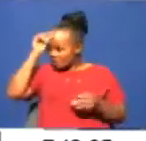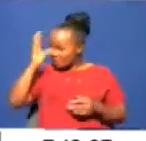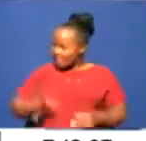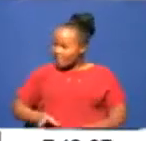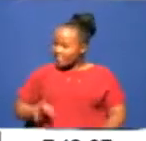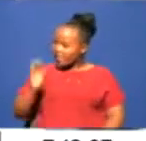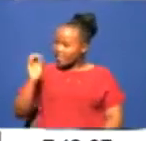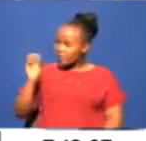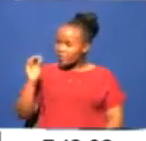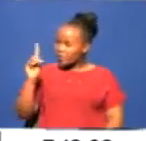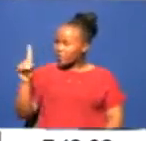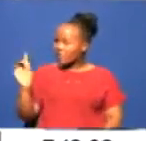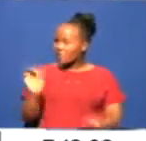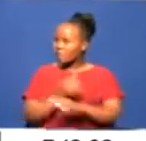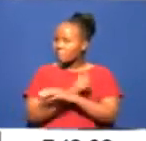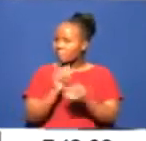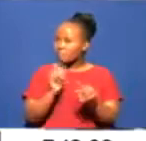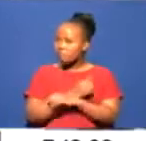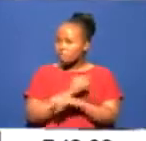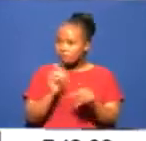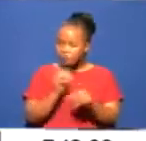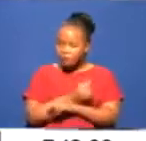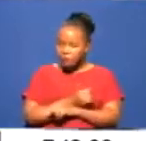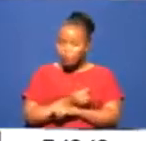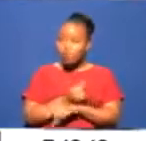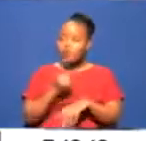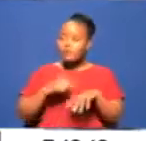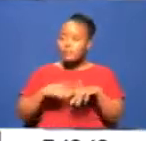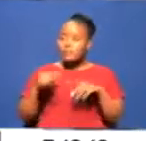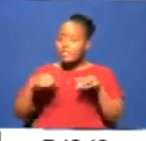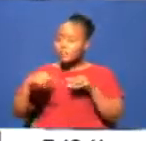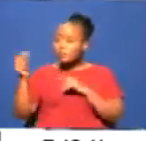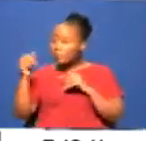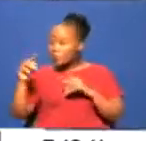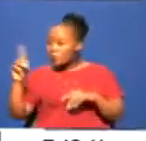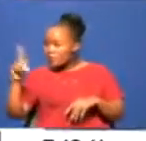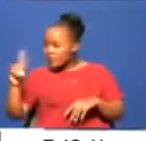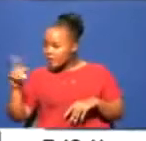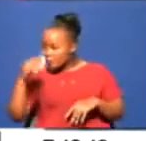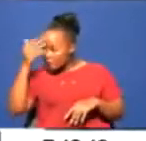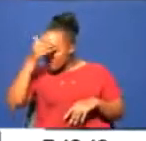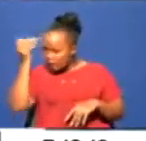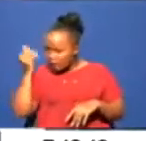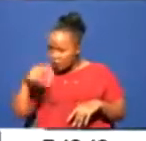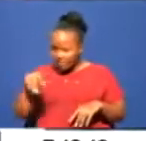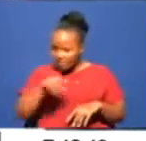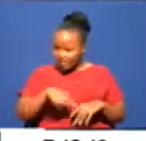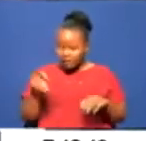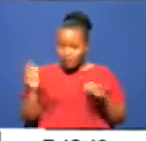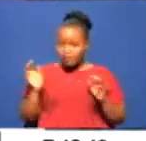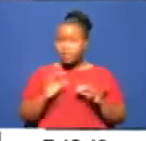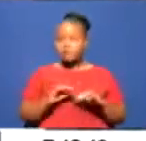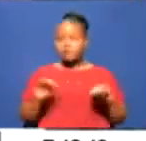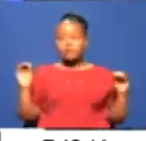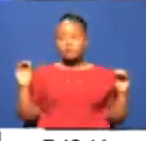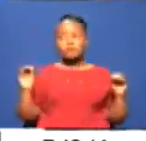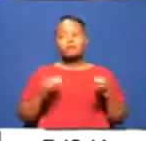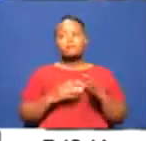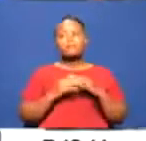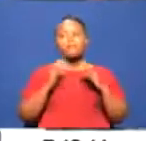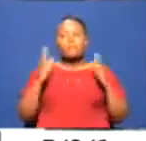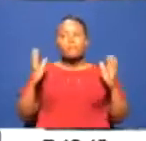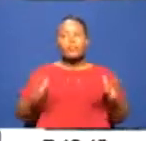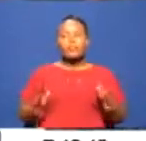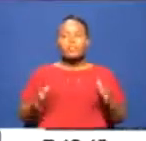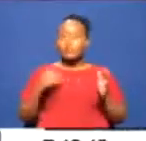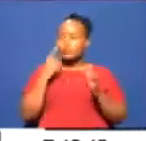001. Akienda Nairobi tunamwambia situsahau ama namna gani? Viongozi eneo hilo walioandamana na gavana